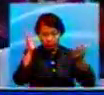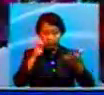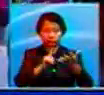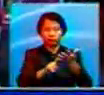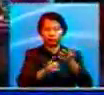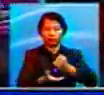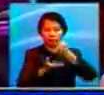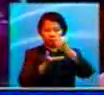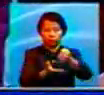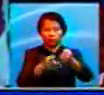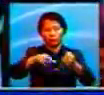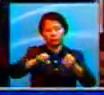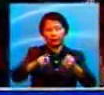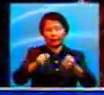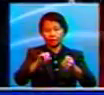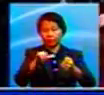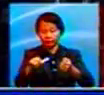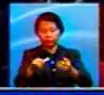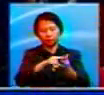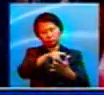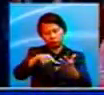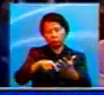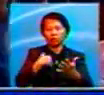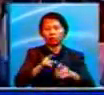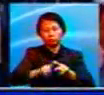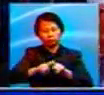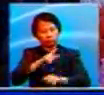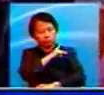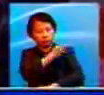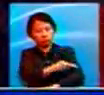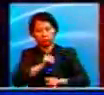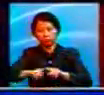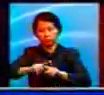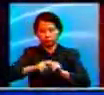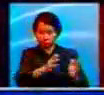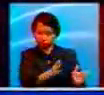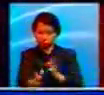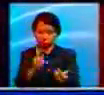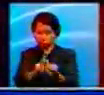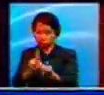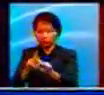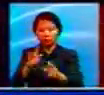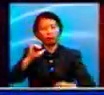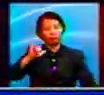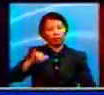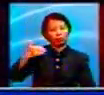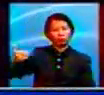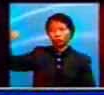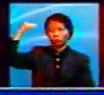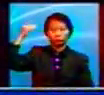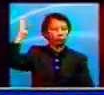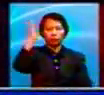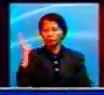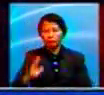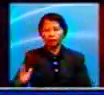dan dana proprietary, sekaligus menguasai pelbagai sektor strategik yang dulunya tidak